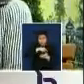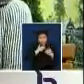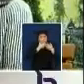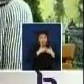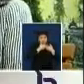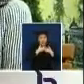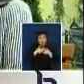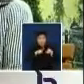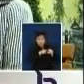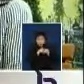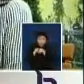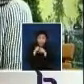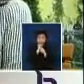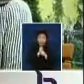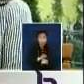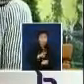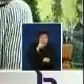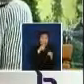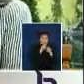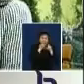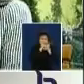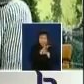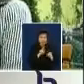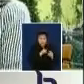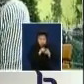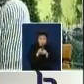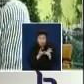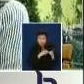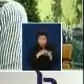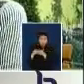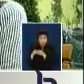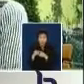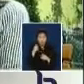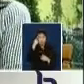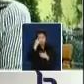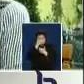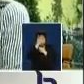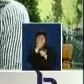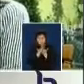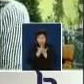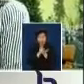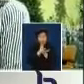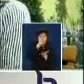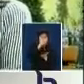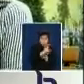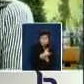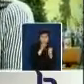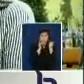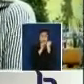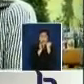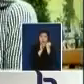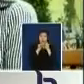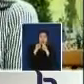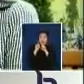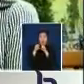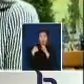รรมเดียวกันมาพบกันซึ่งส่วนใหญ่แล้วนักธุรกิจที่สนใจในส่วนของการลงทุนแล้วก็แลกเปลี่ยนทางด้านเทคโนโลยีที่เยอรมันก็จ